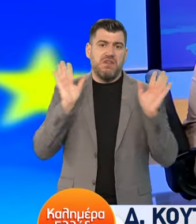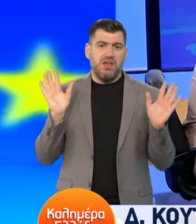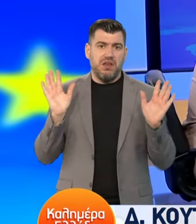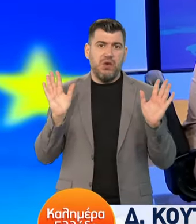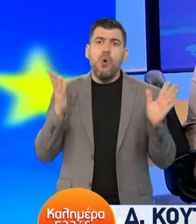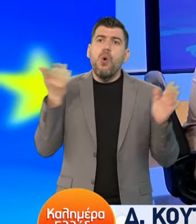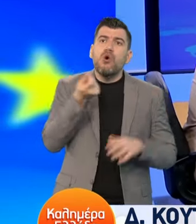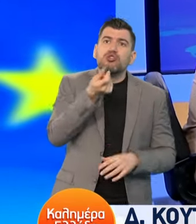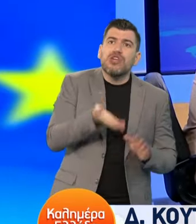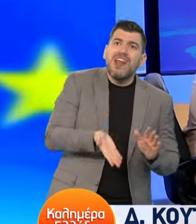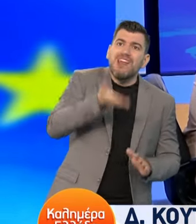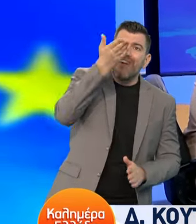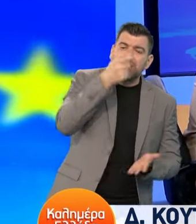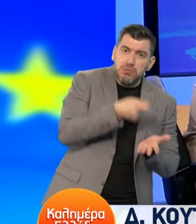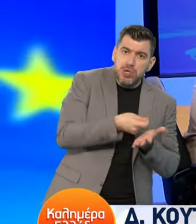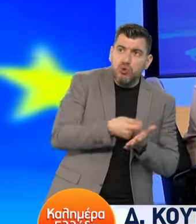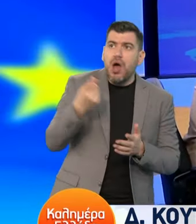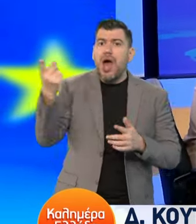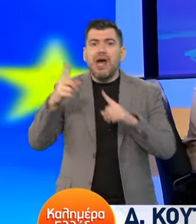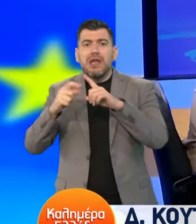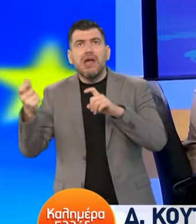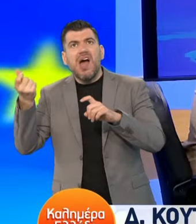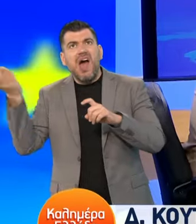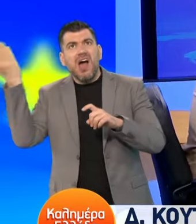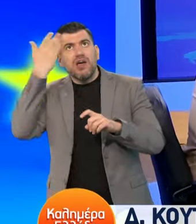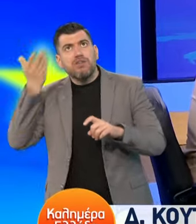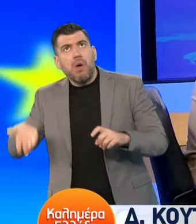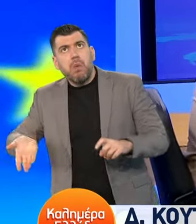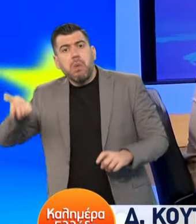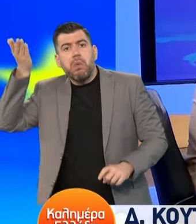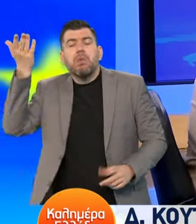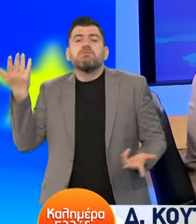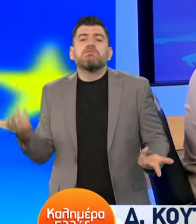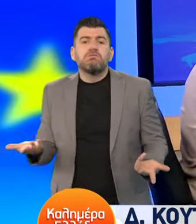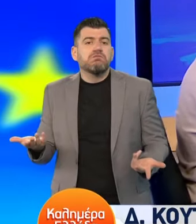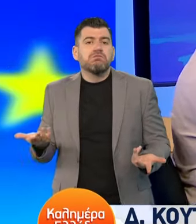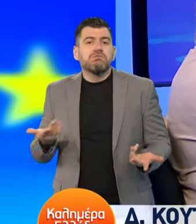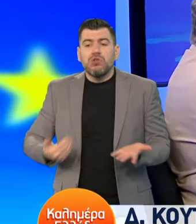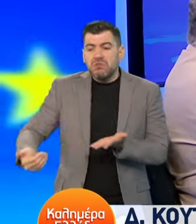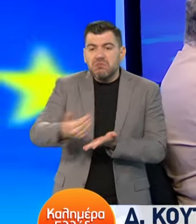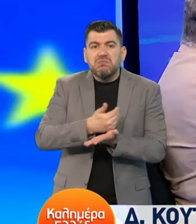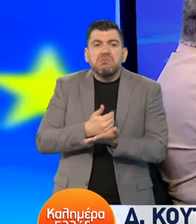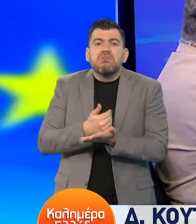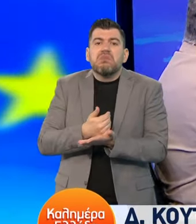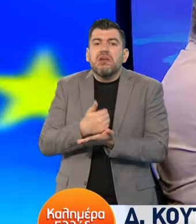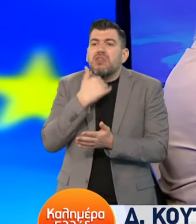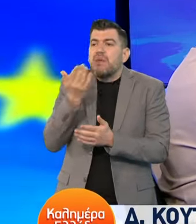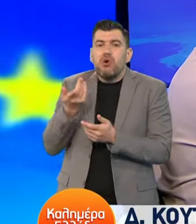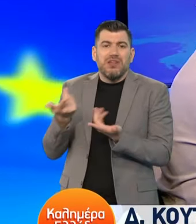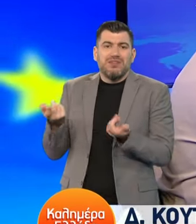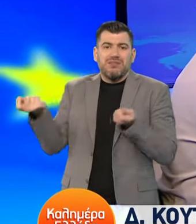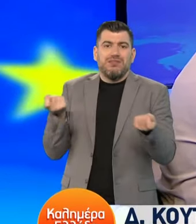και σε συνδυασμό με τους μισθούς. Βεβαίως, και οι μισθοί και οι συντάξεις. Γιατί ο άλλος αυτό βλέπει στην γιατί τσέπη του. Και η σύνταξη του. Παίζει ρόλο. Όταν γιατί... βρισκόμαστε,